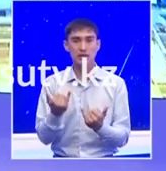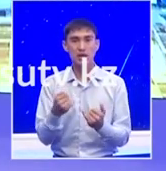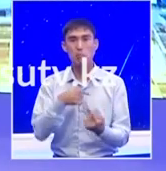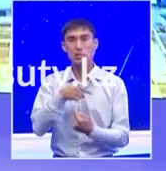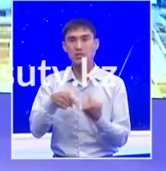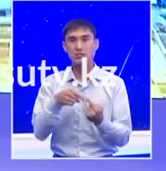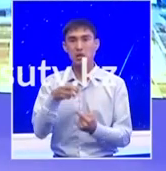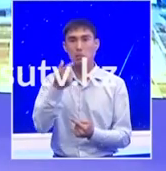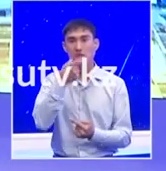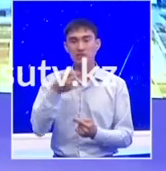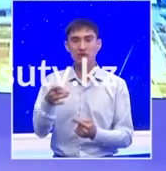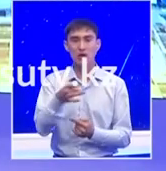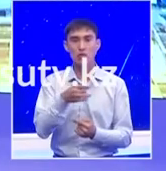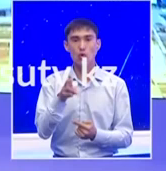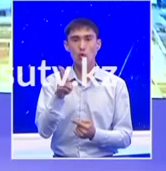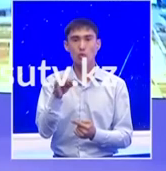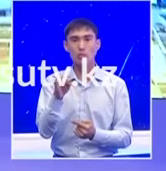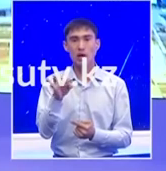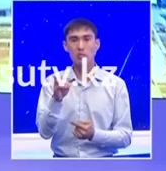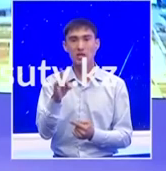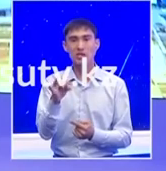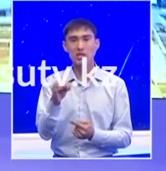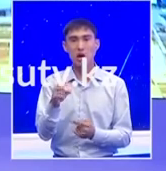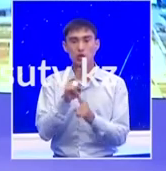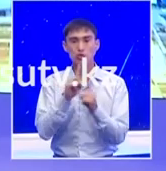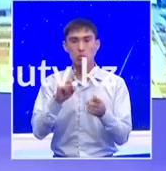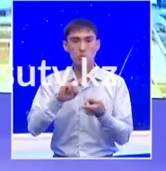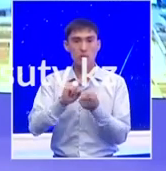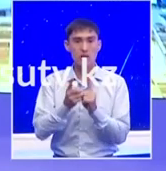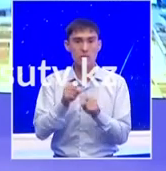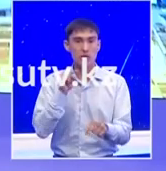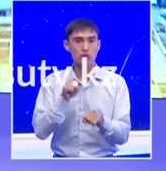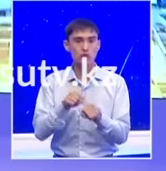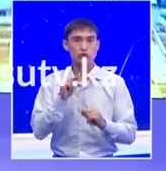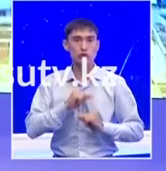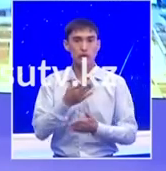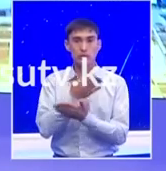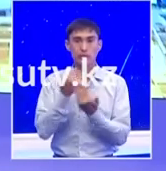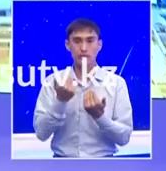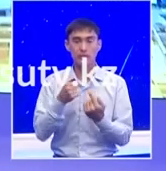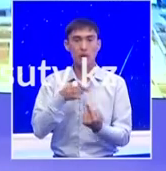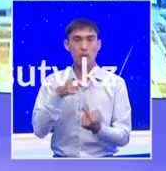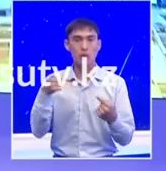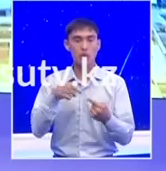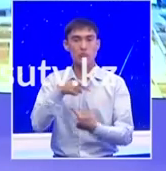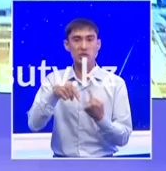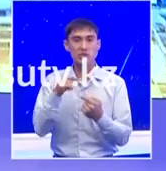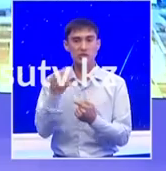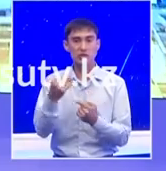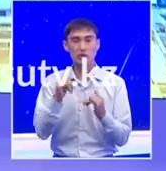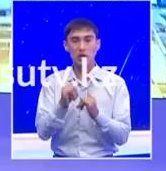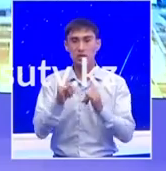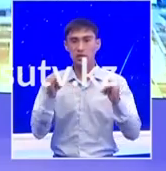Однако бизнесмен из Панфиловского района Кунапия Абдельхажа особых перемен в работе не ощутил. Напротив, его бизнес